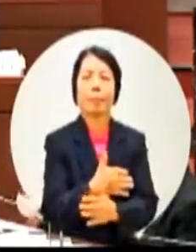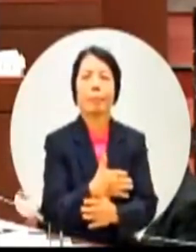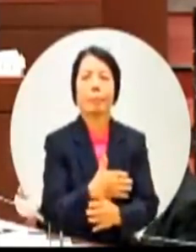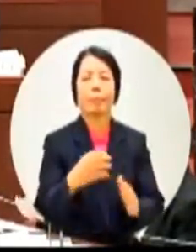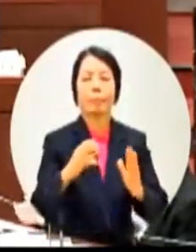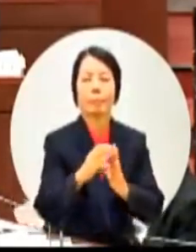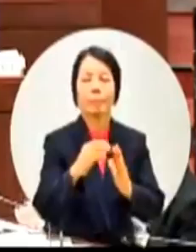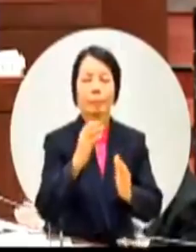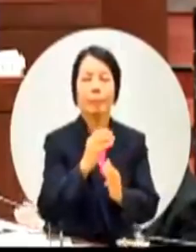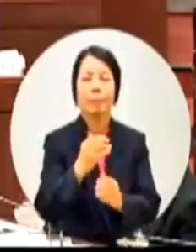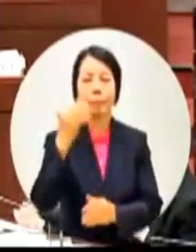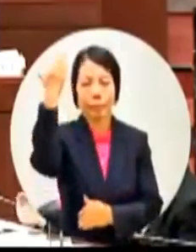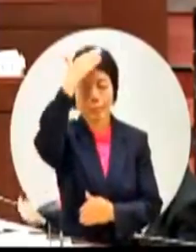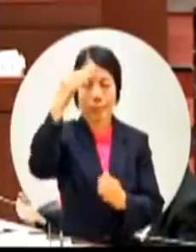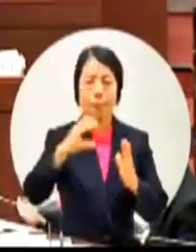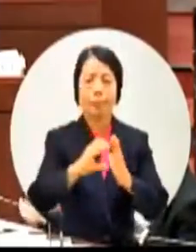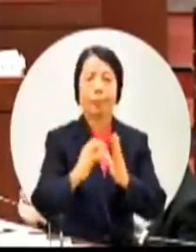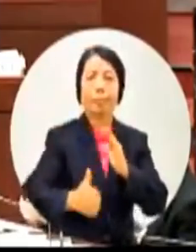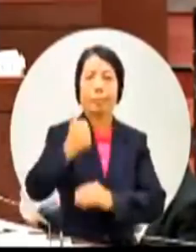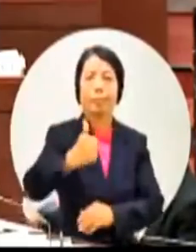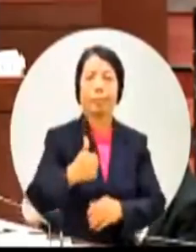海洋局黄代理局长。